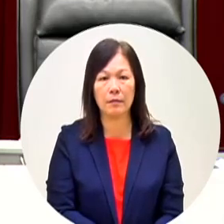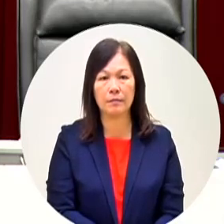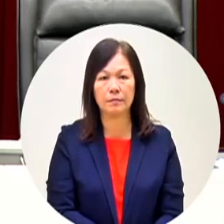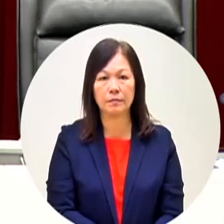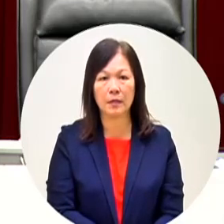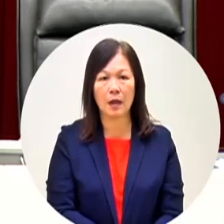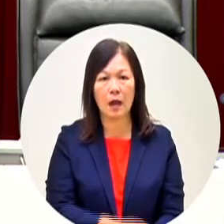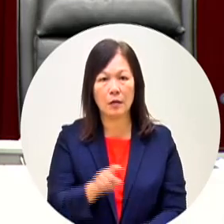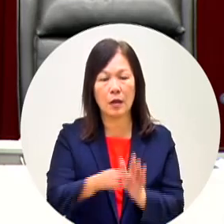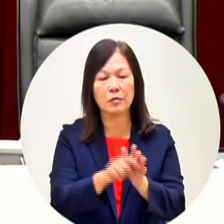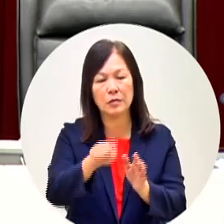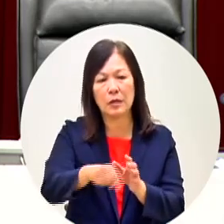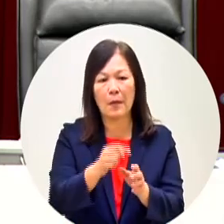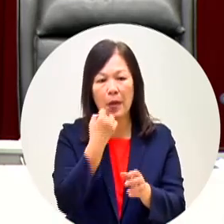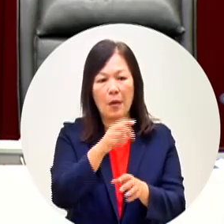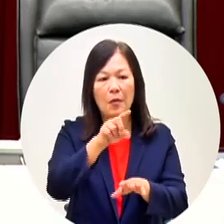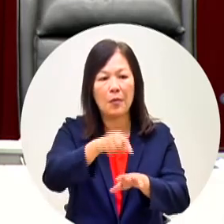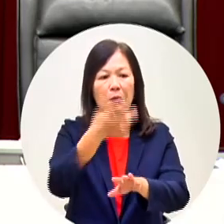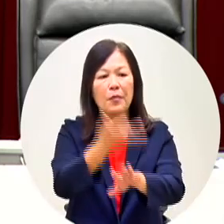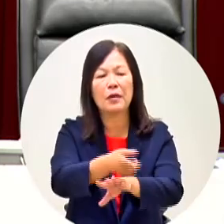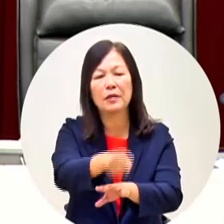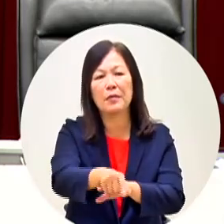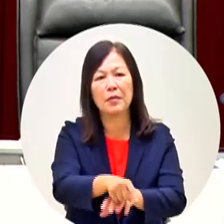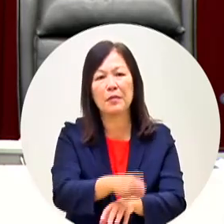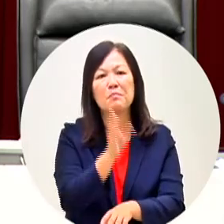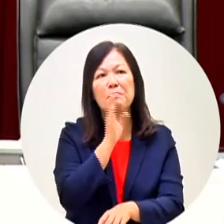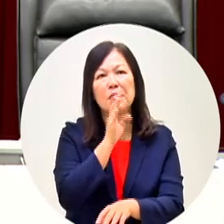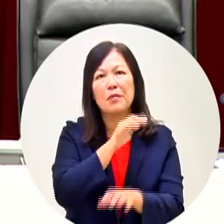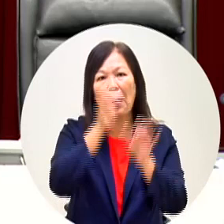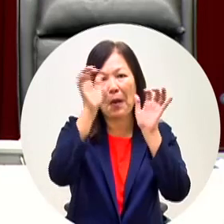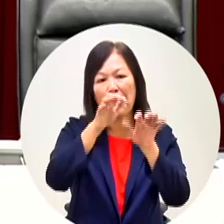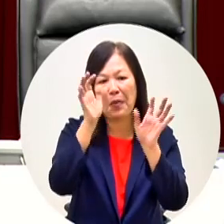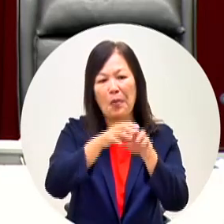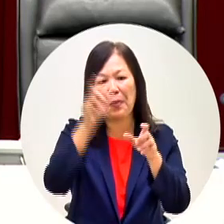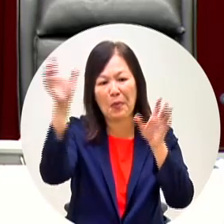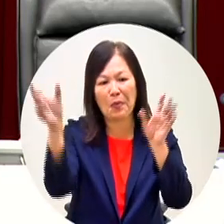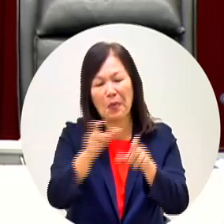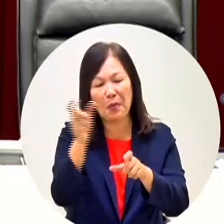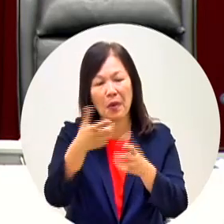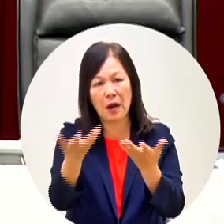口风啊，拄啊曝雨。啊，这到底是啥物开的这？